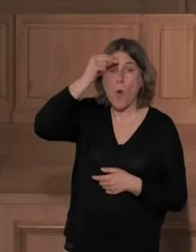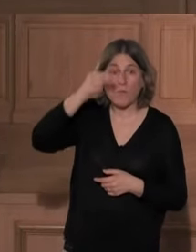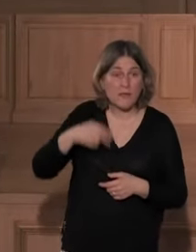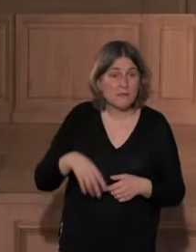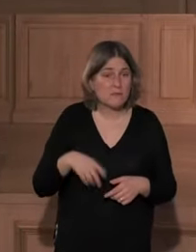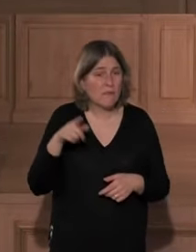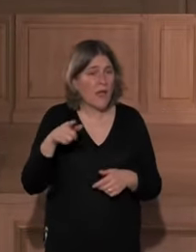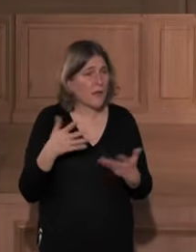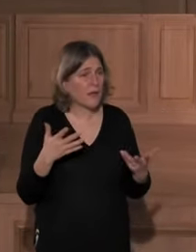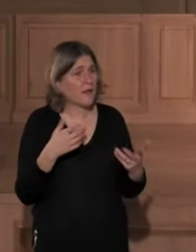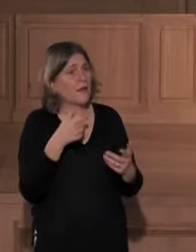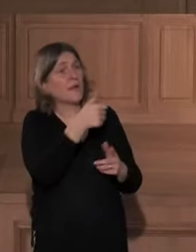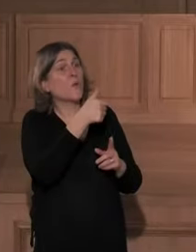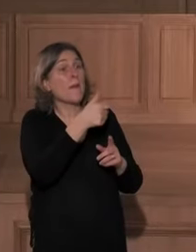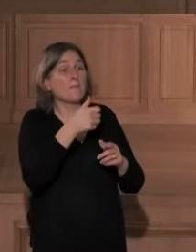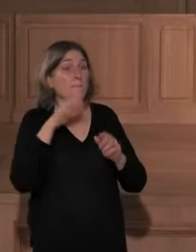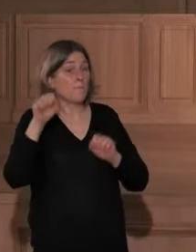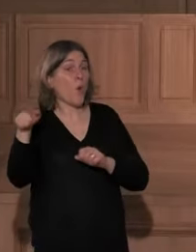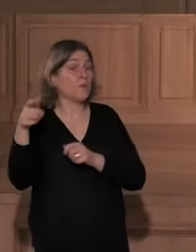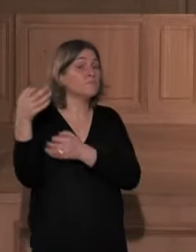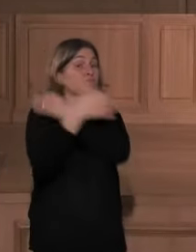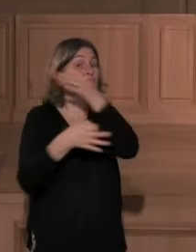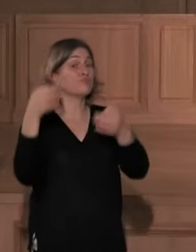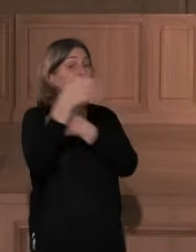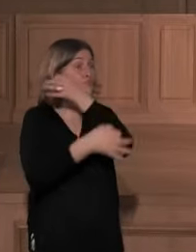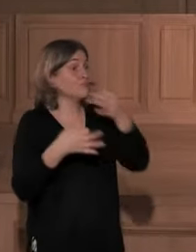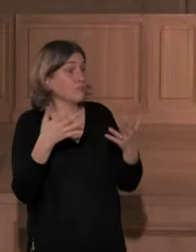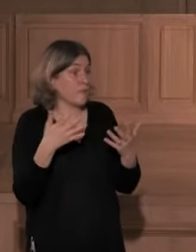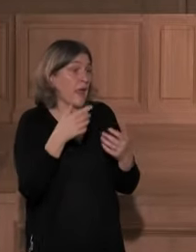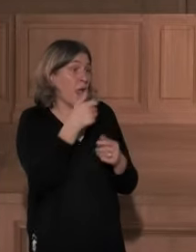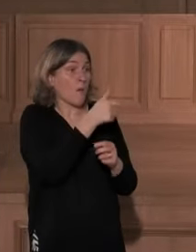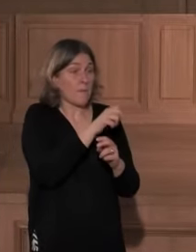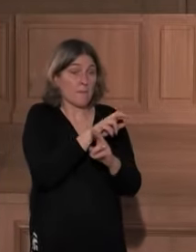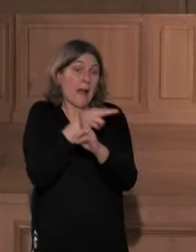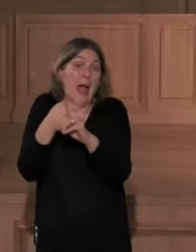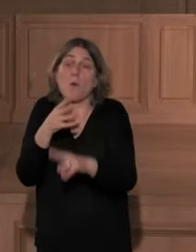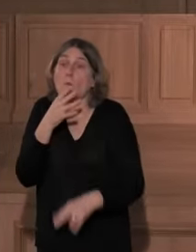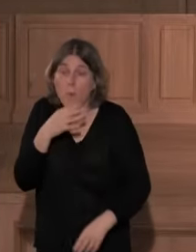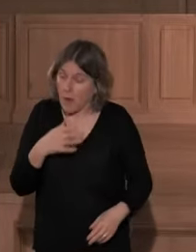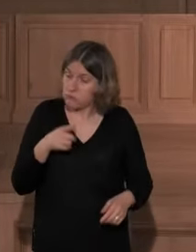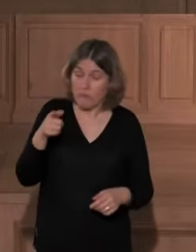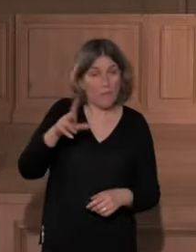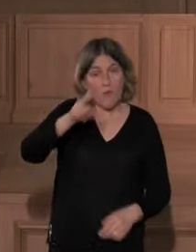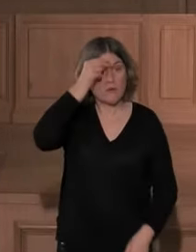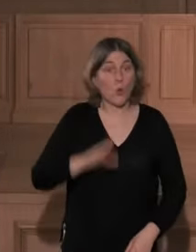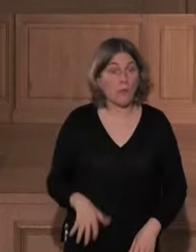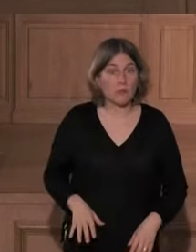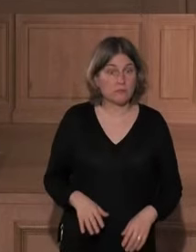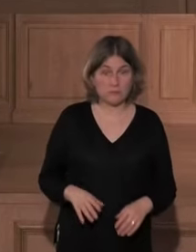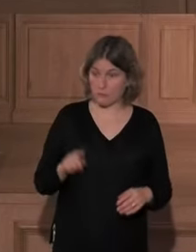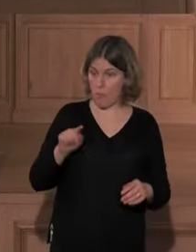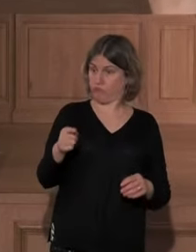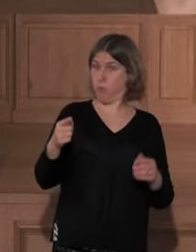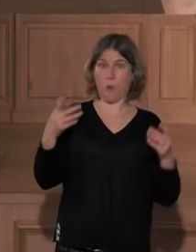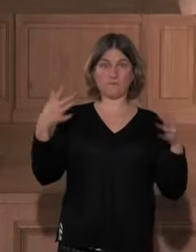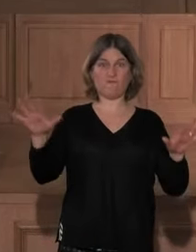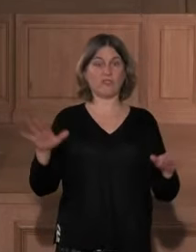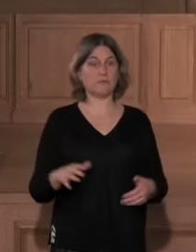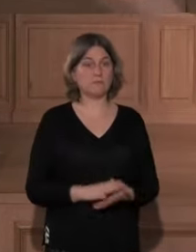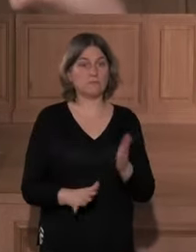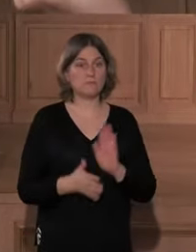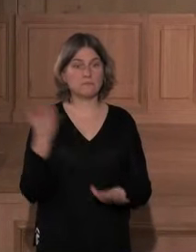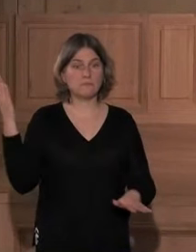vous voulez, il vous comprend, mais lui ne pourra pas jamais vous répondre. Donc faites comme si c'était votre copain. Ils ont compris ce message. Et ça a été top. Et franchement,